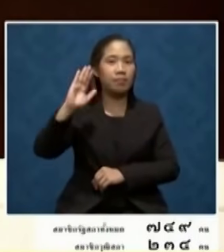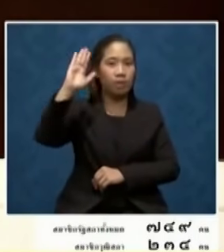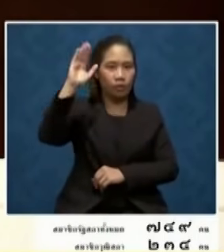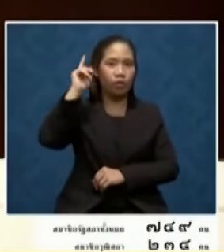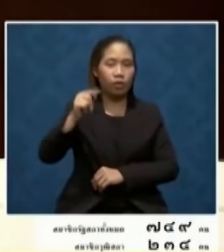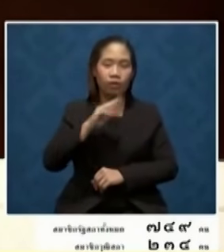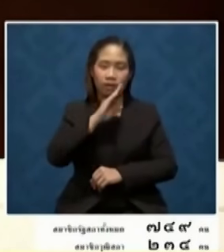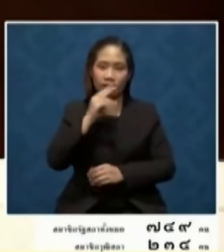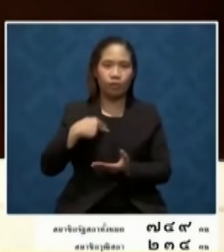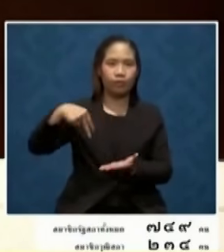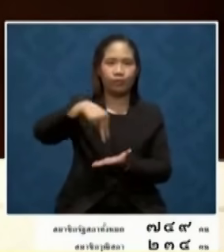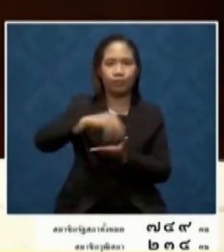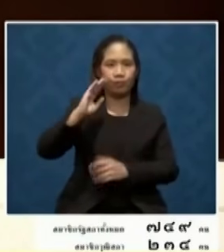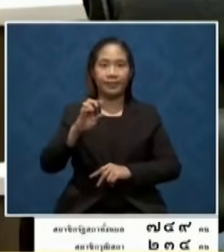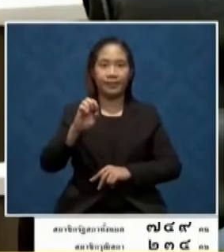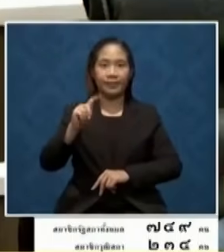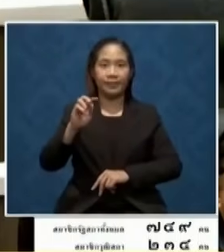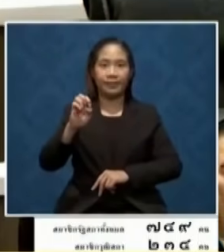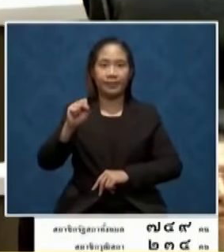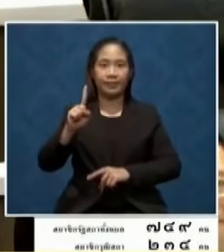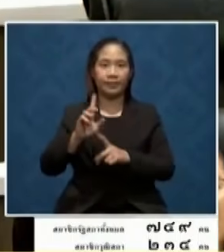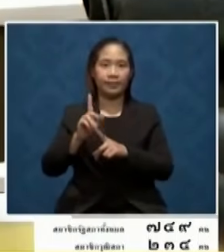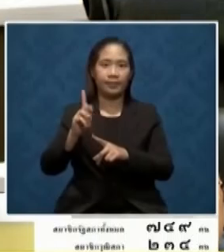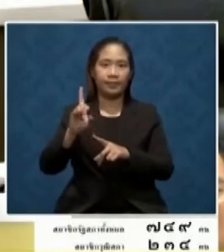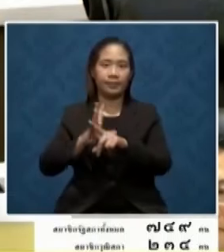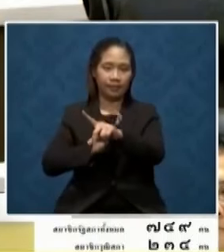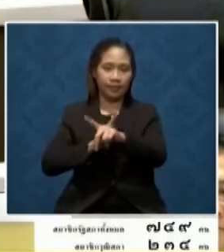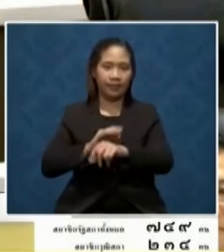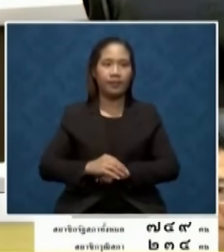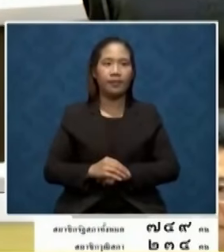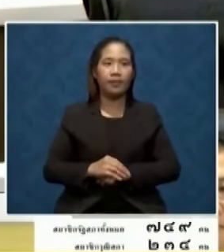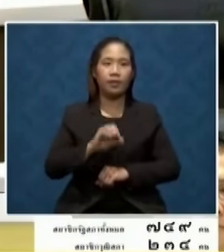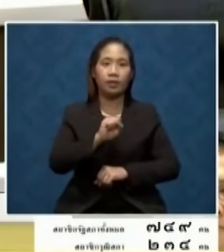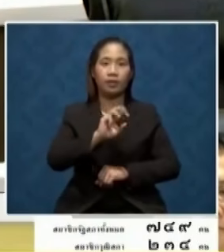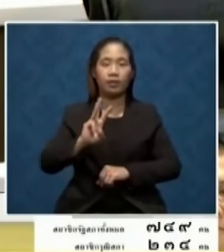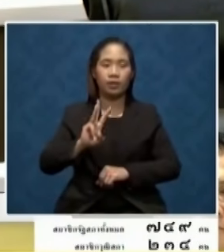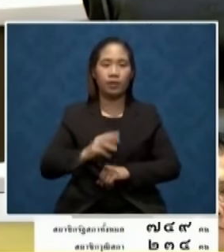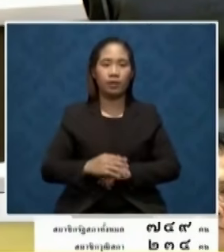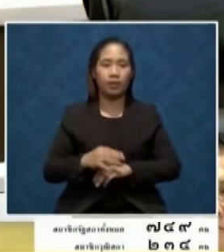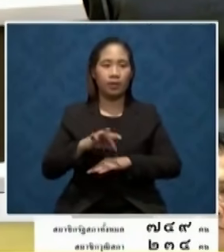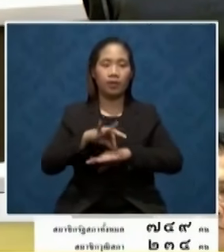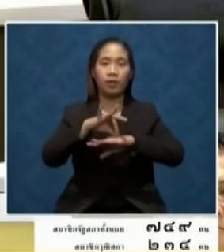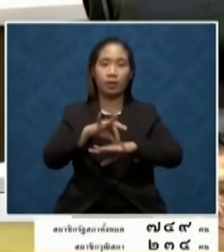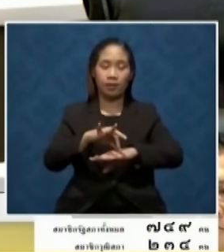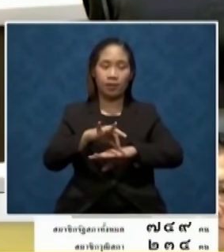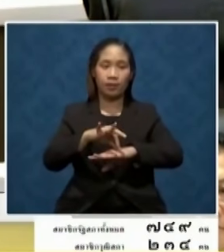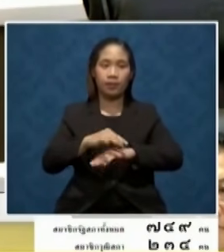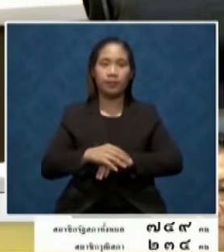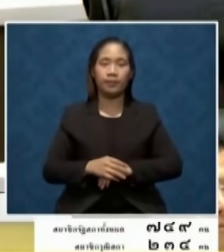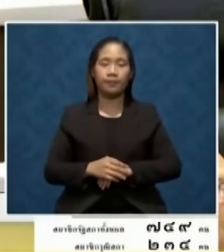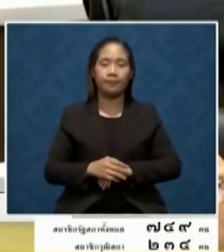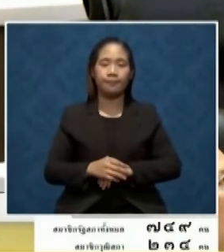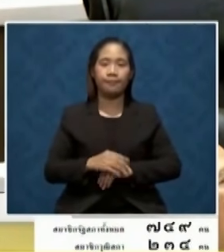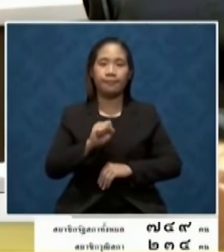ราะว่าศาลรัฐธรรมนูญเนี่ยสั่งให้หยุดปฏิบัติหน้าที่ตอนไหนกลายเป็นว่าไม่ต้องรอนานคนนี้เลยแจ้งข่าวก่อนใคร ครับคือคุณ